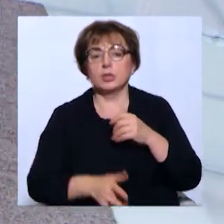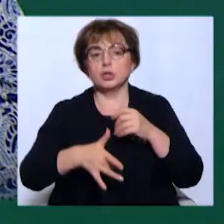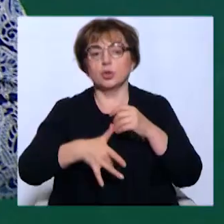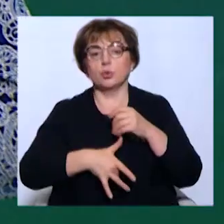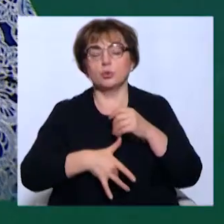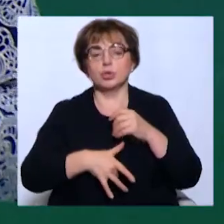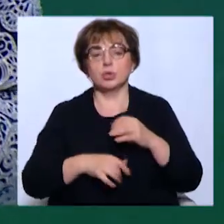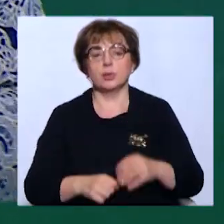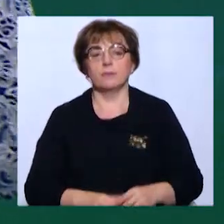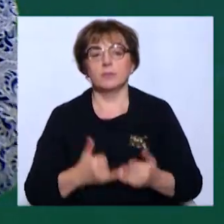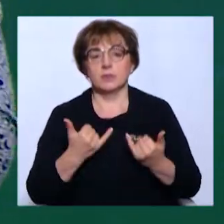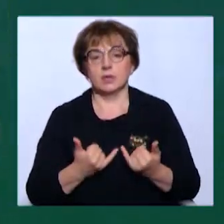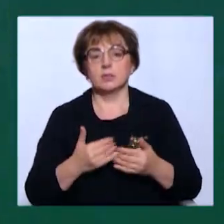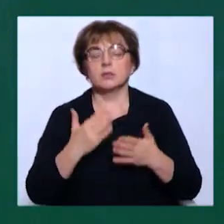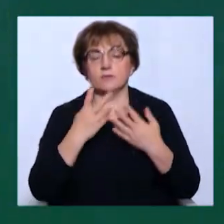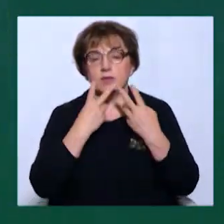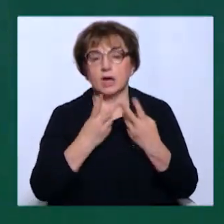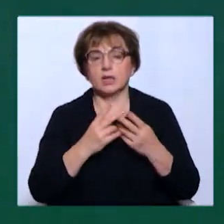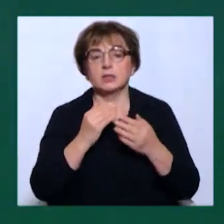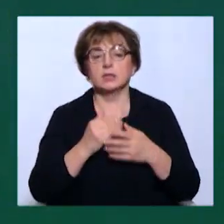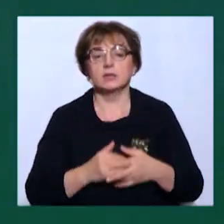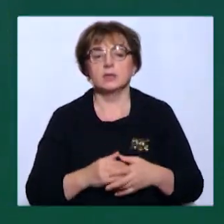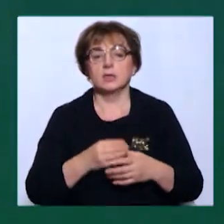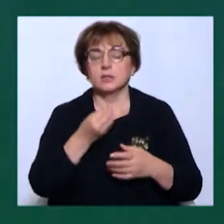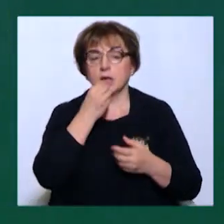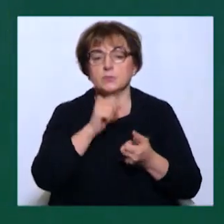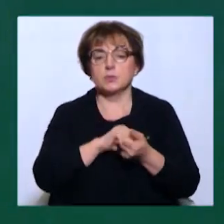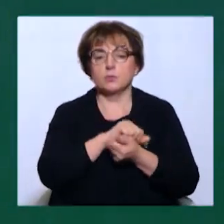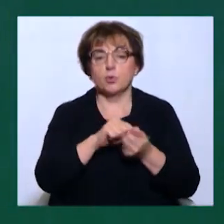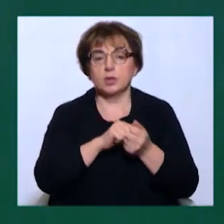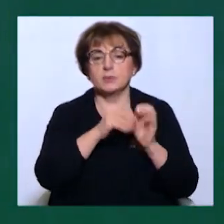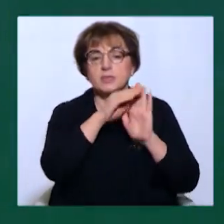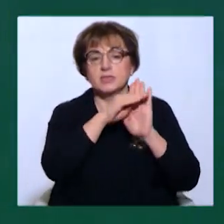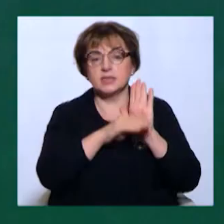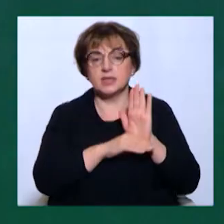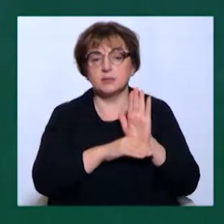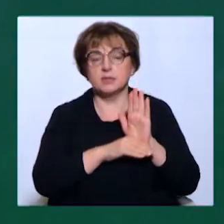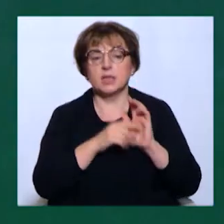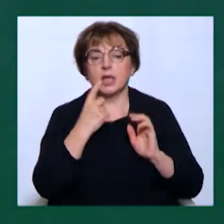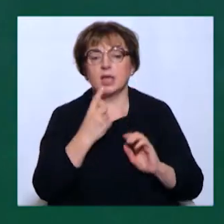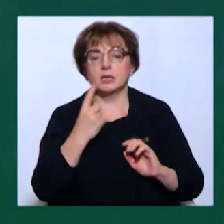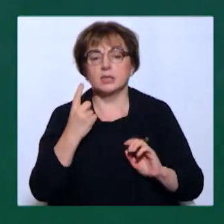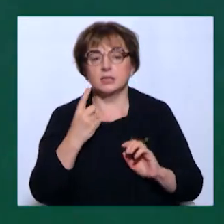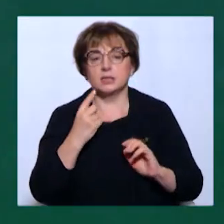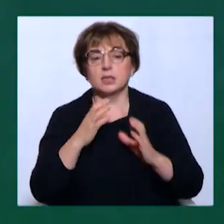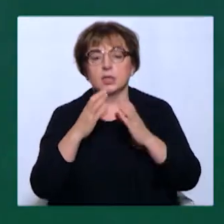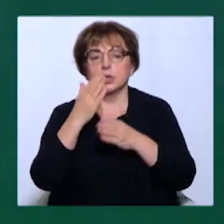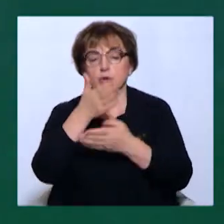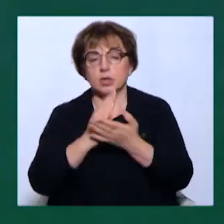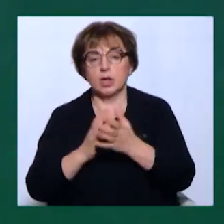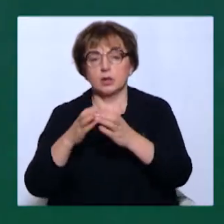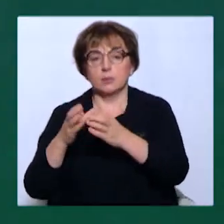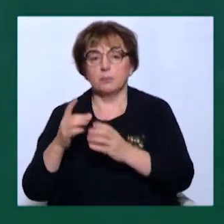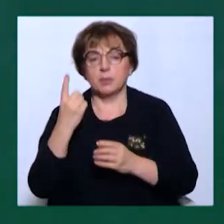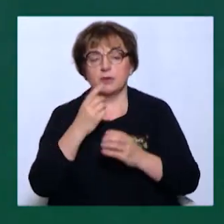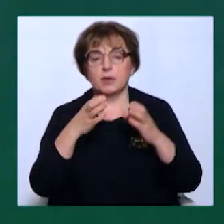კუჭში. დღეს ჩვენ განვიხილეთ სათვის მომნელებელი სისტემის ერთ-ერთი განყოფილების,